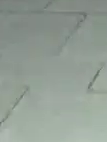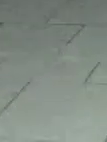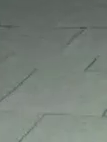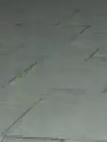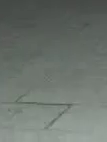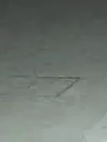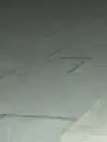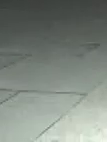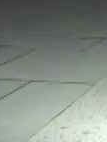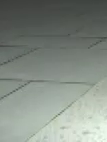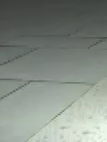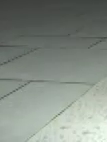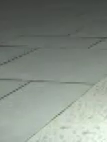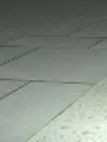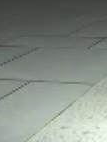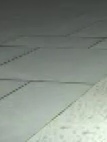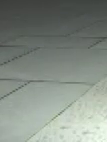כאן...